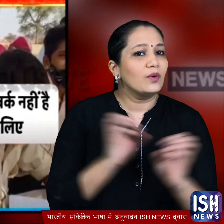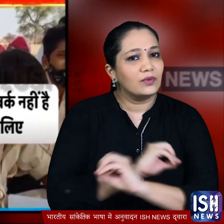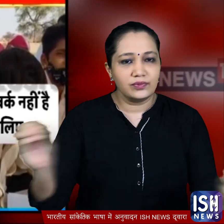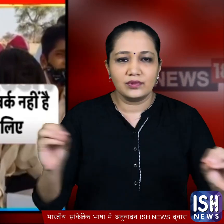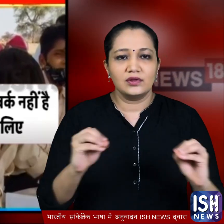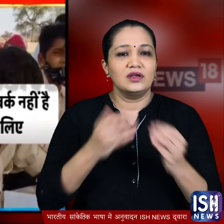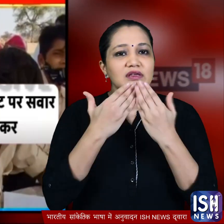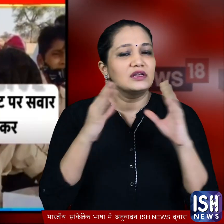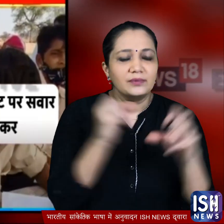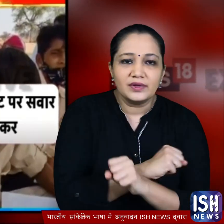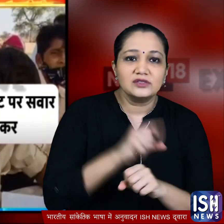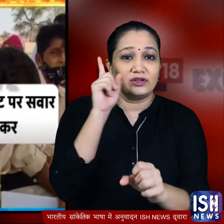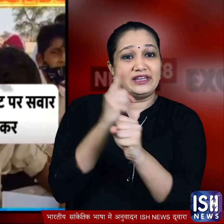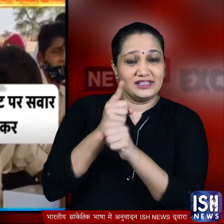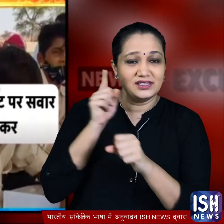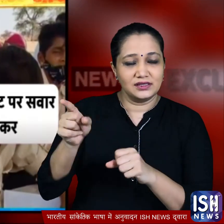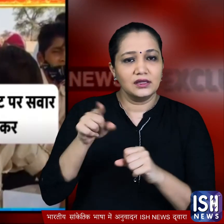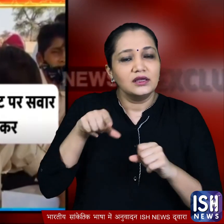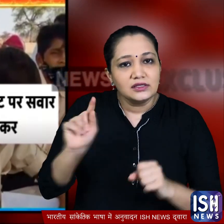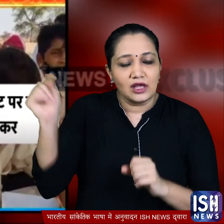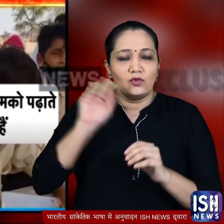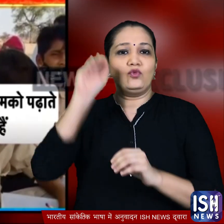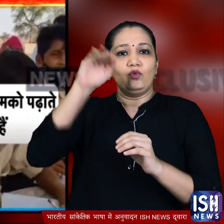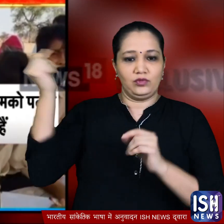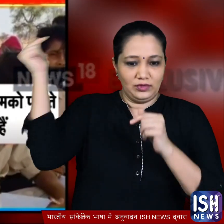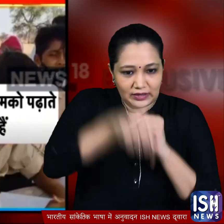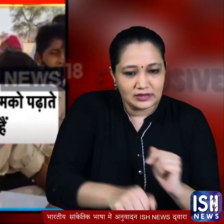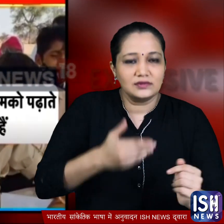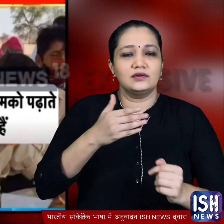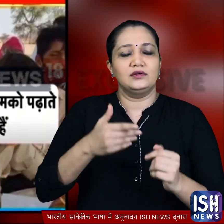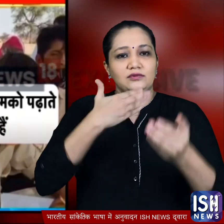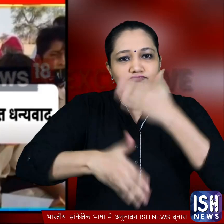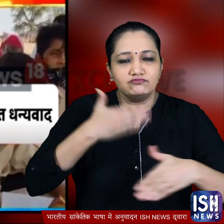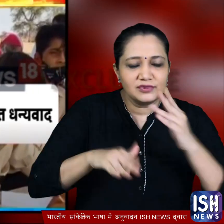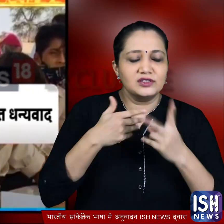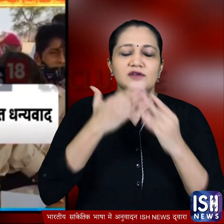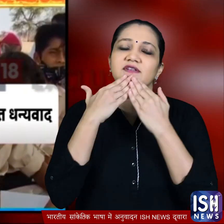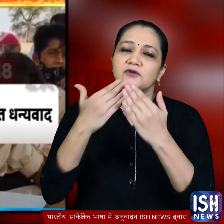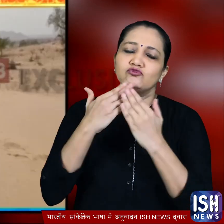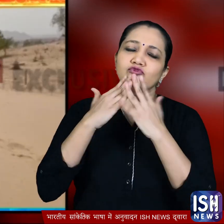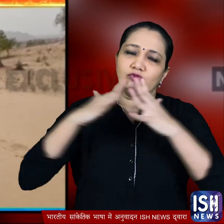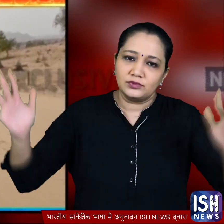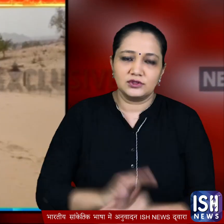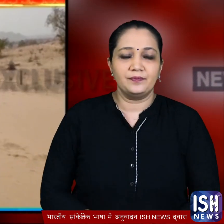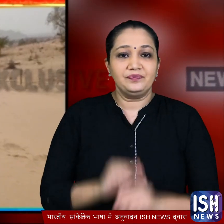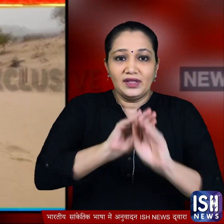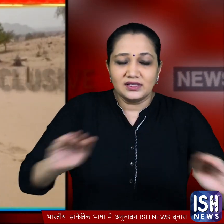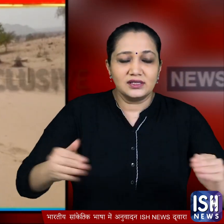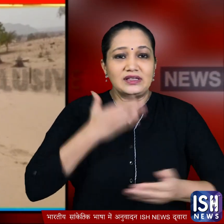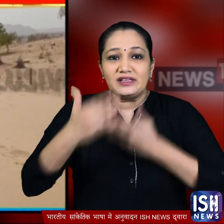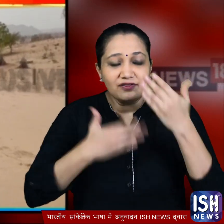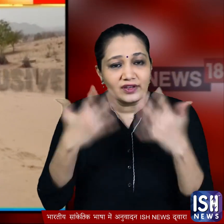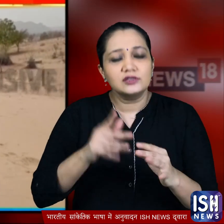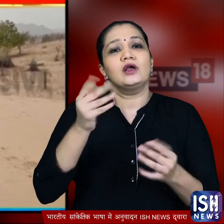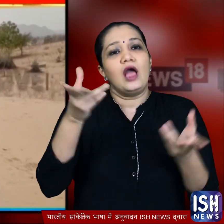नहीं पकड़ता है इसलिए गुरुजी ऊँट पर सवार होके आते हैं, हमको पढ़ाते हैं। बहुत बहुत धन्यवाद। बच्चों को पढ़ाने के बाद